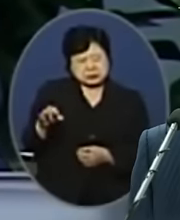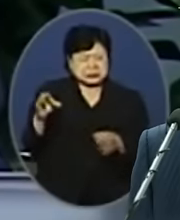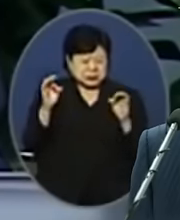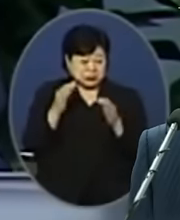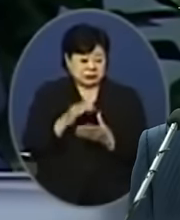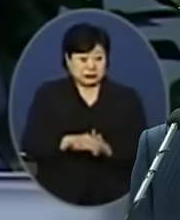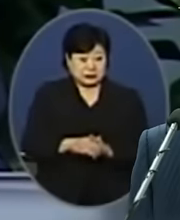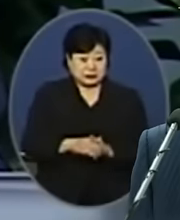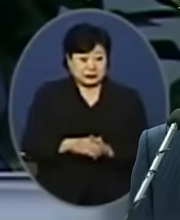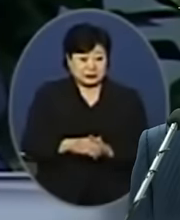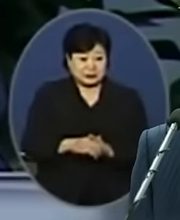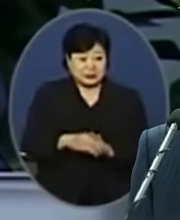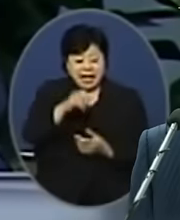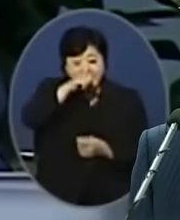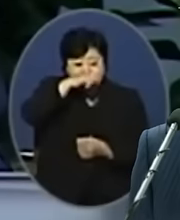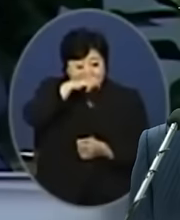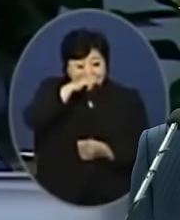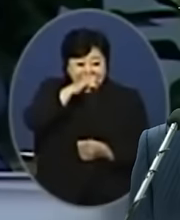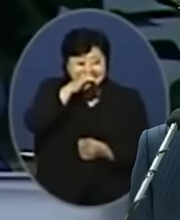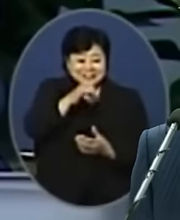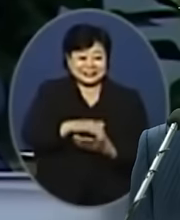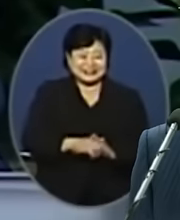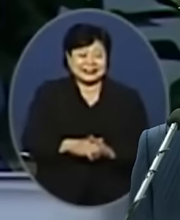사라지는데 아프리카에 있는